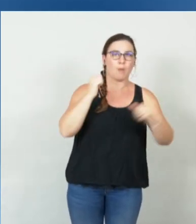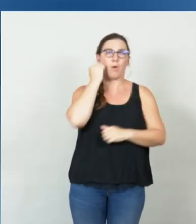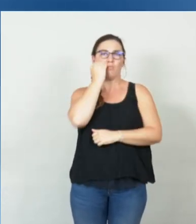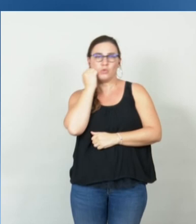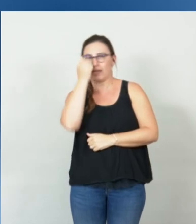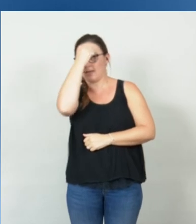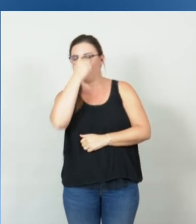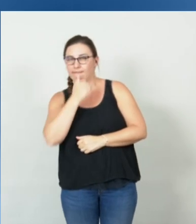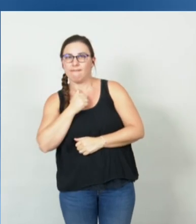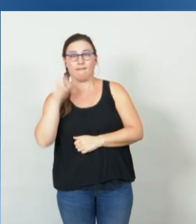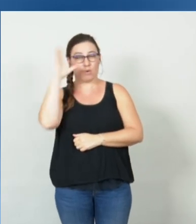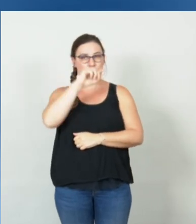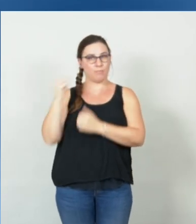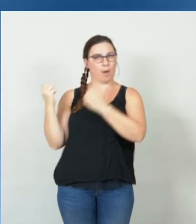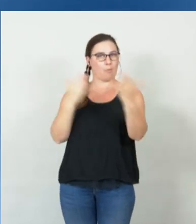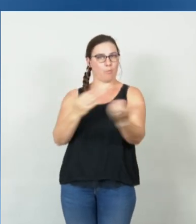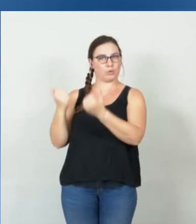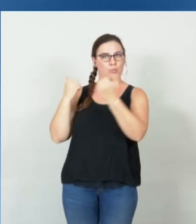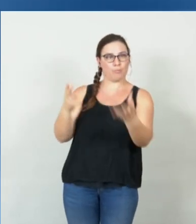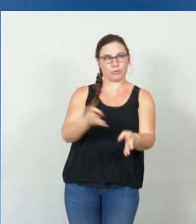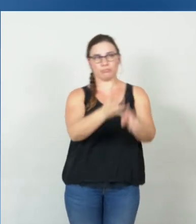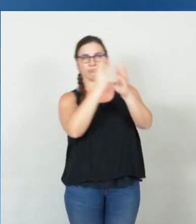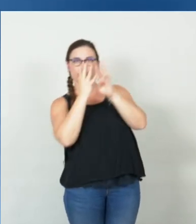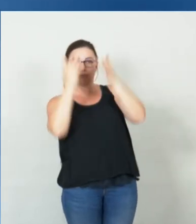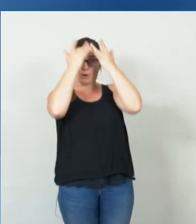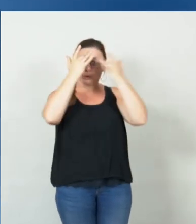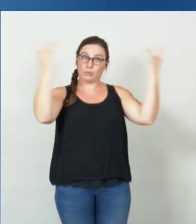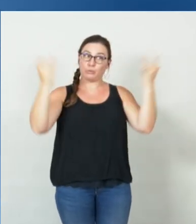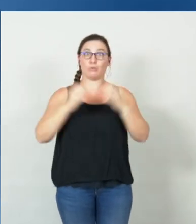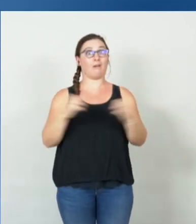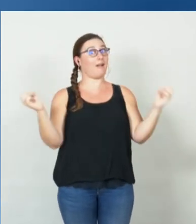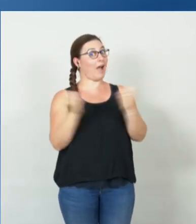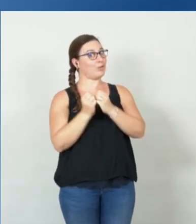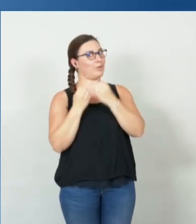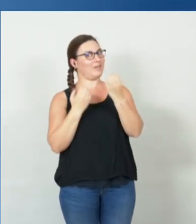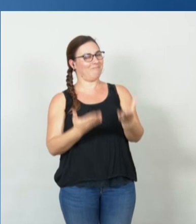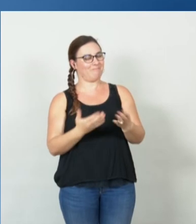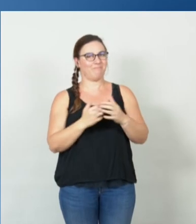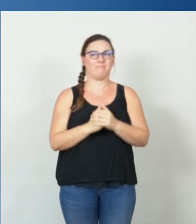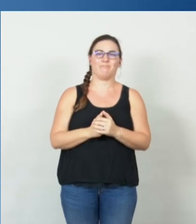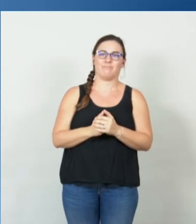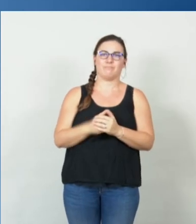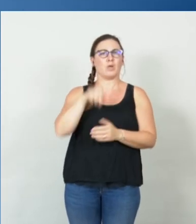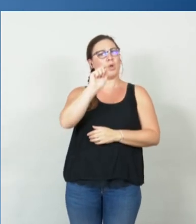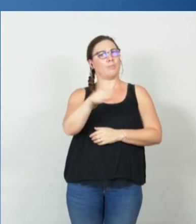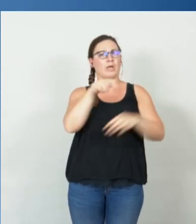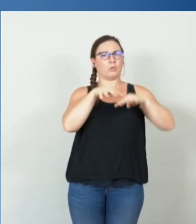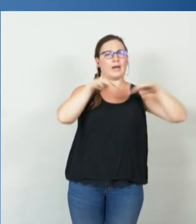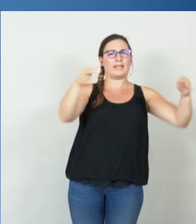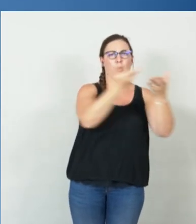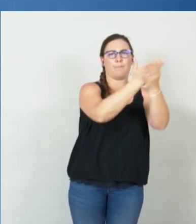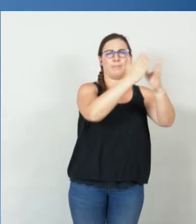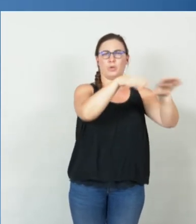propose au grenobloise et grenoblois là aussi des moments de culture gratuite en plus évidemment de notre réseau de bibliothèques